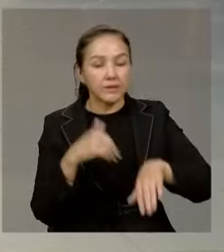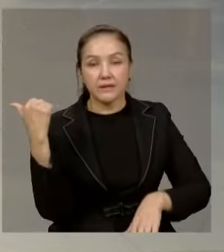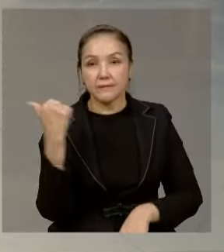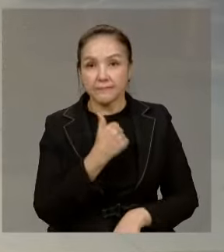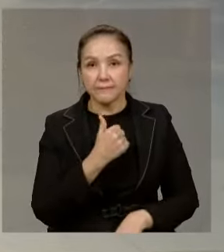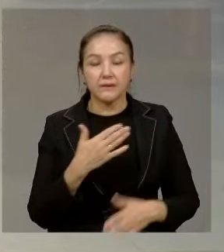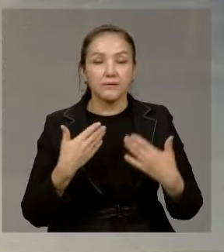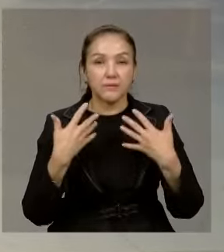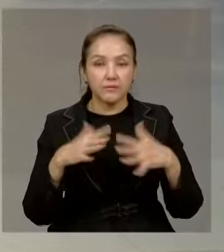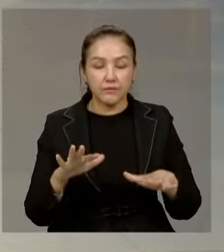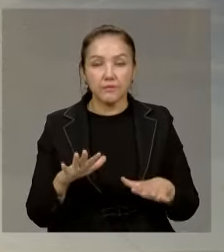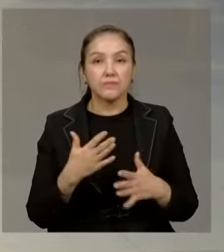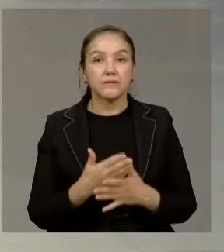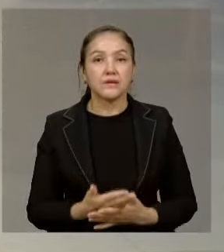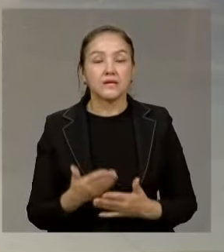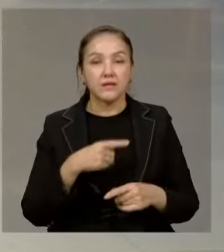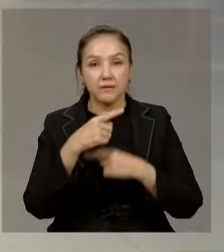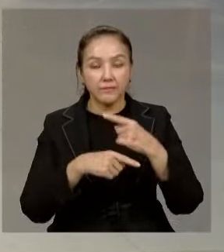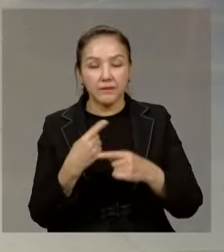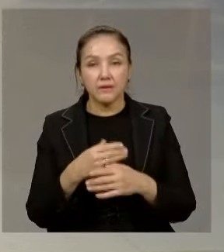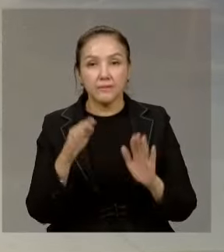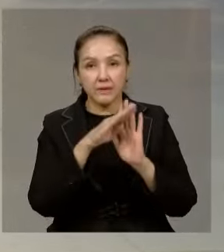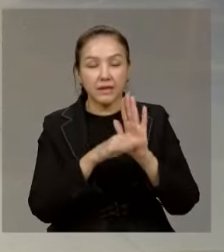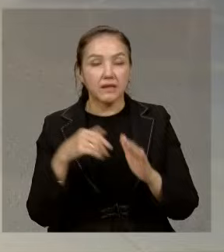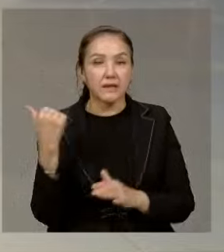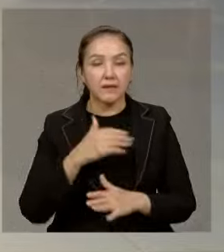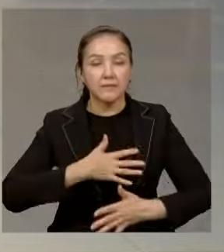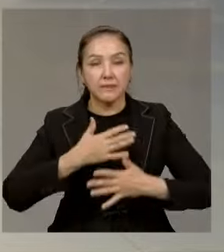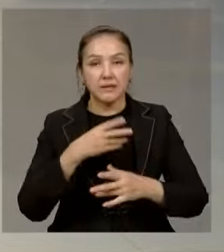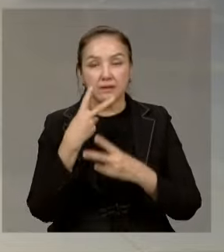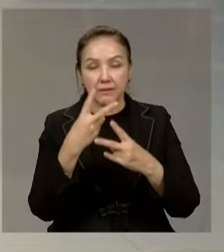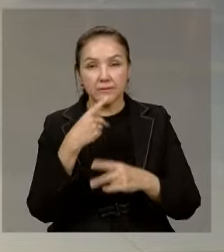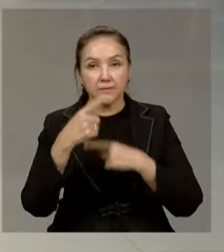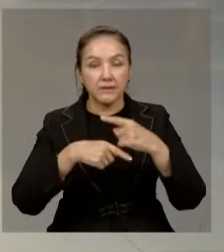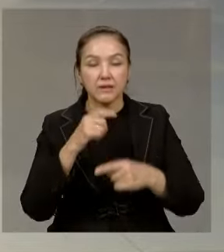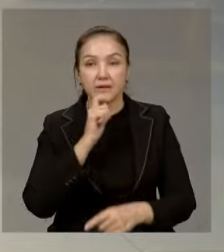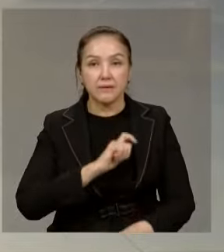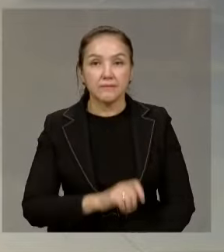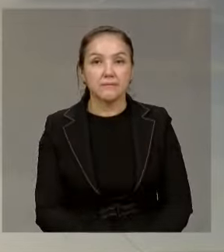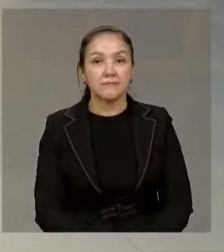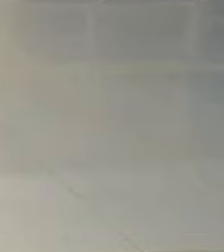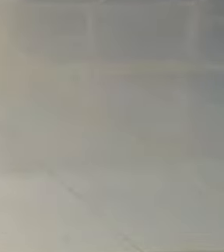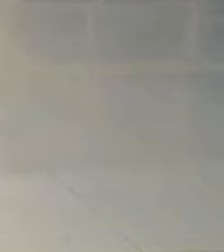неделя на этом у нас всё следующий выпуск программы апта танс смотрите в следующее